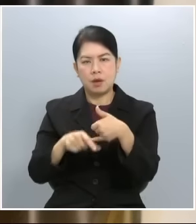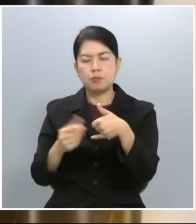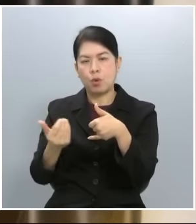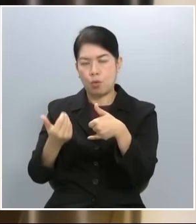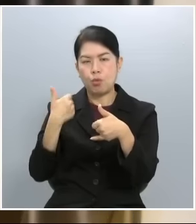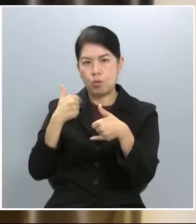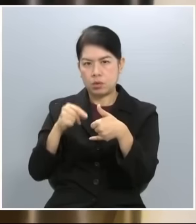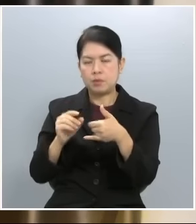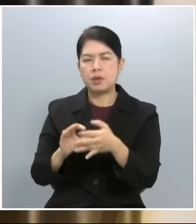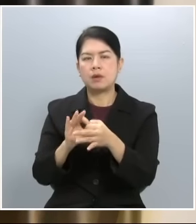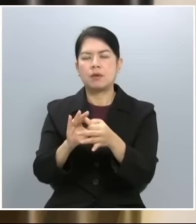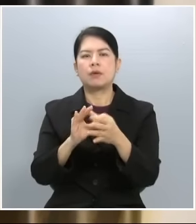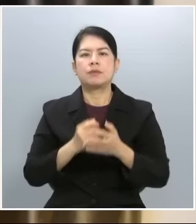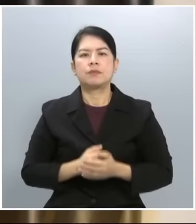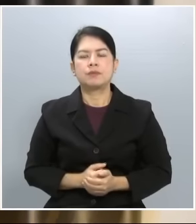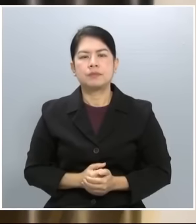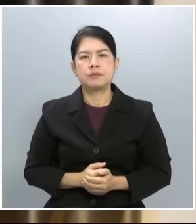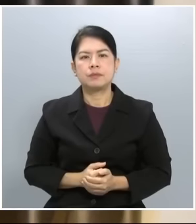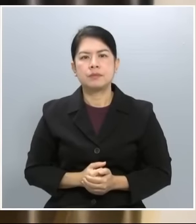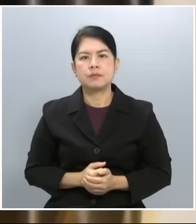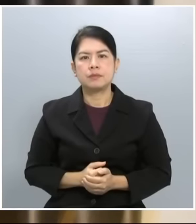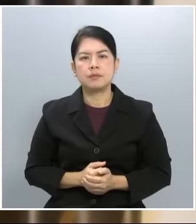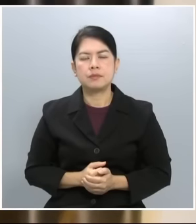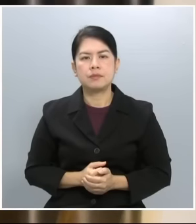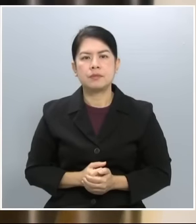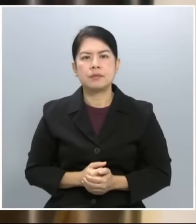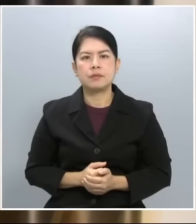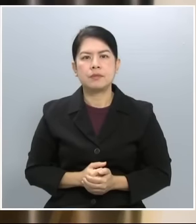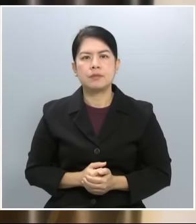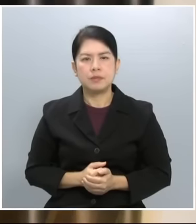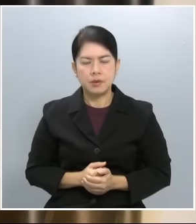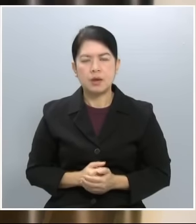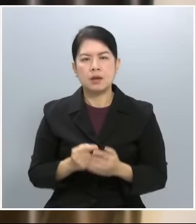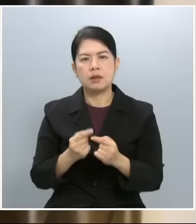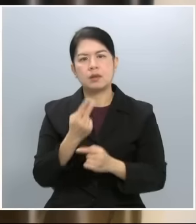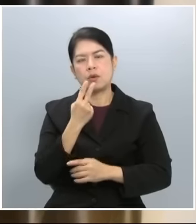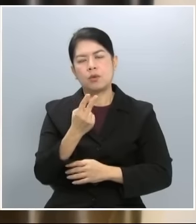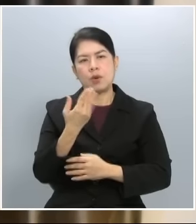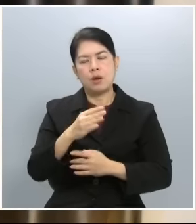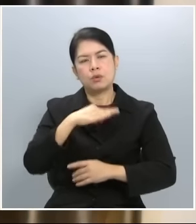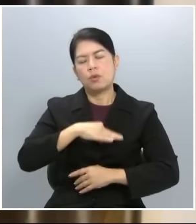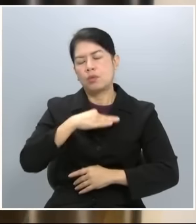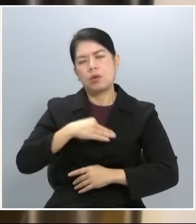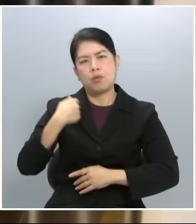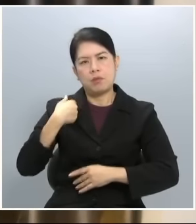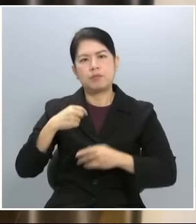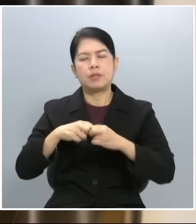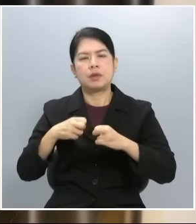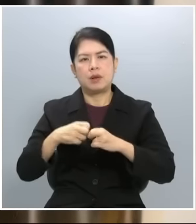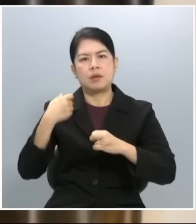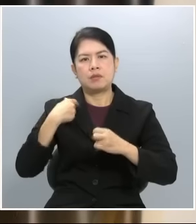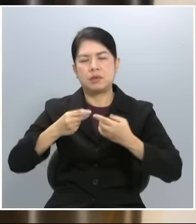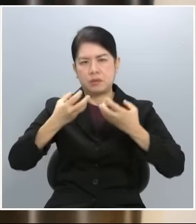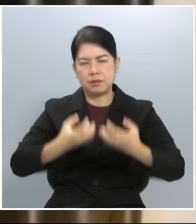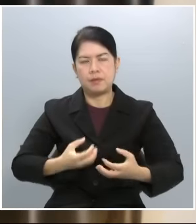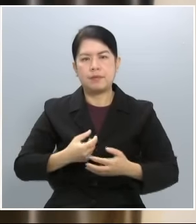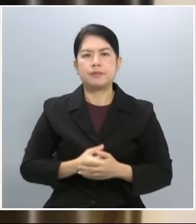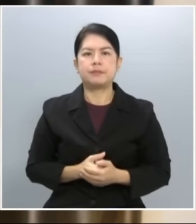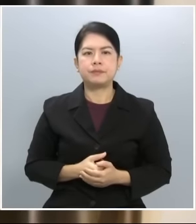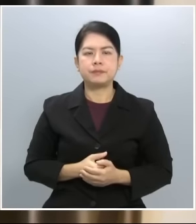องนะครับก็ค่อนข้างที่จะคิดว่าหนักพอสมควรครับกับเรื่องที่เกิดขึ้น ก็คือเครีย